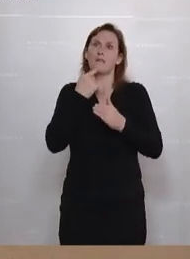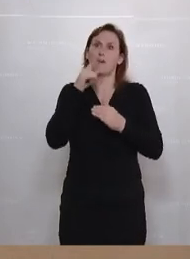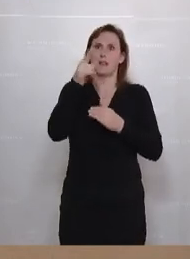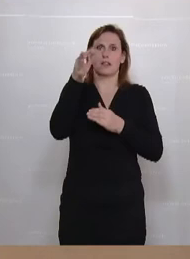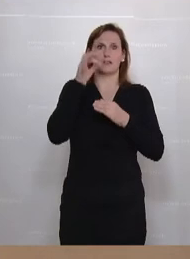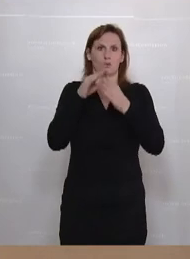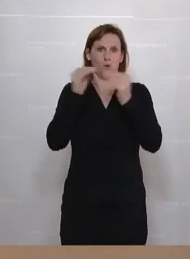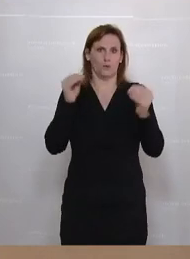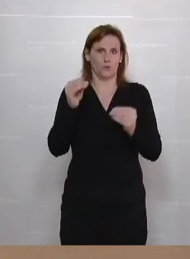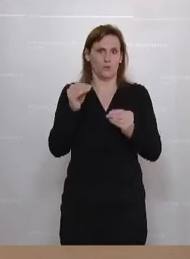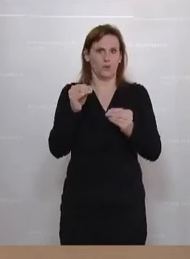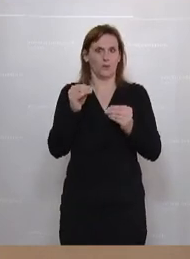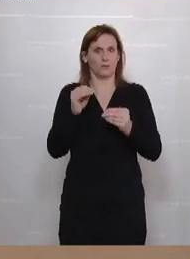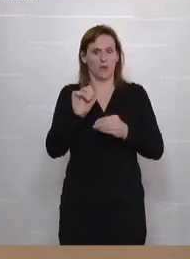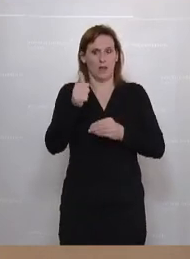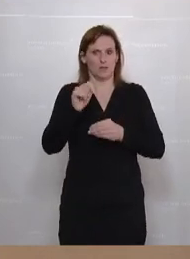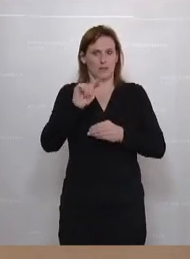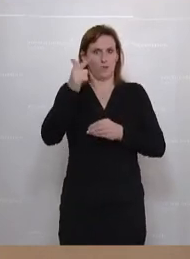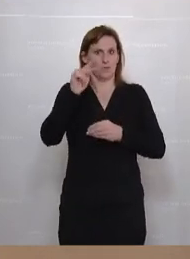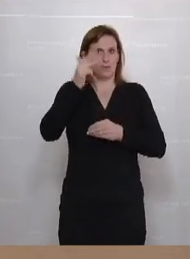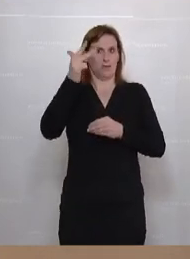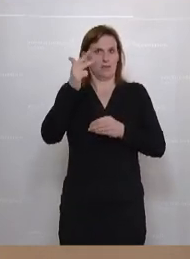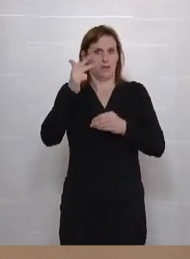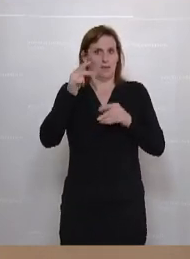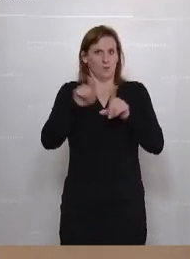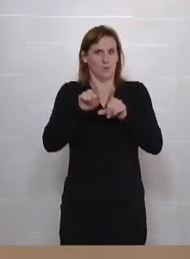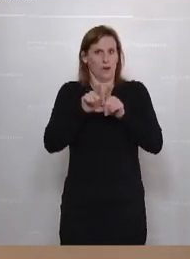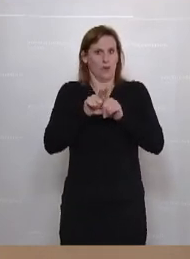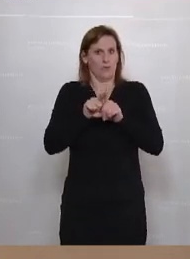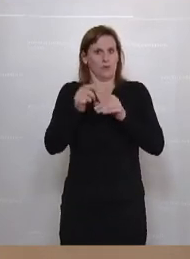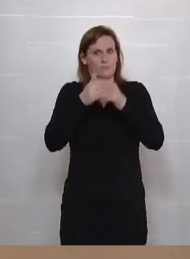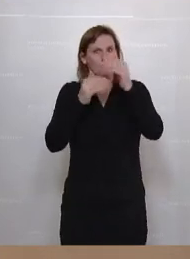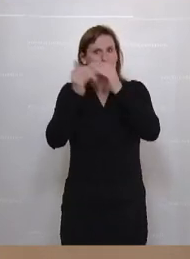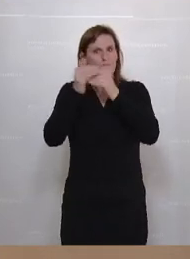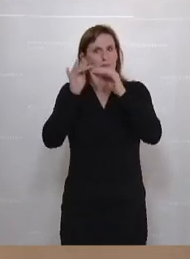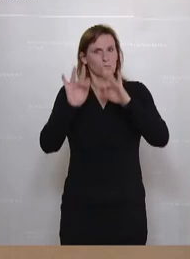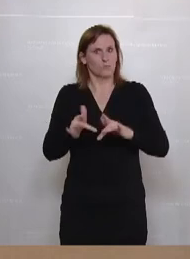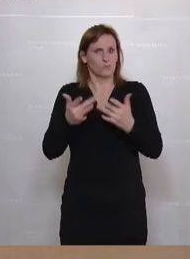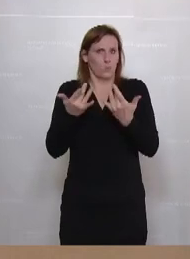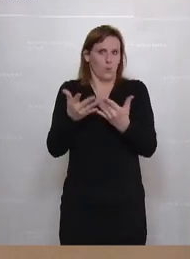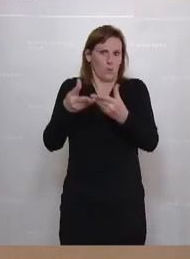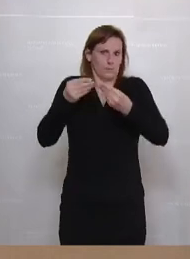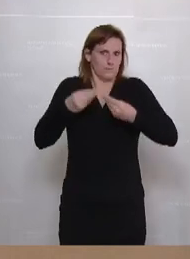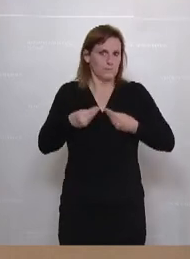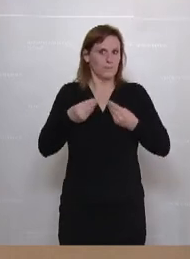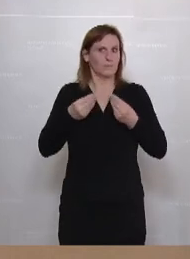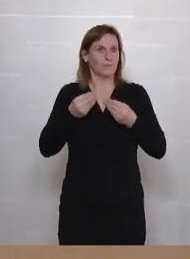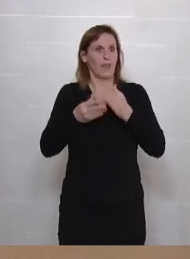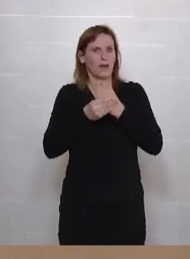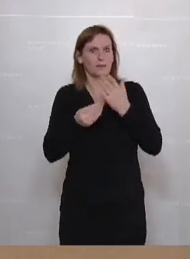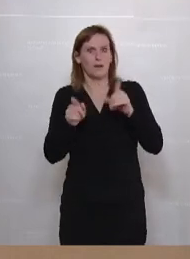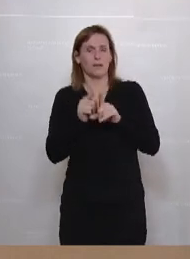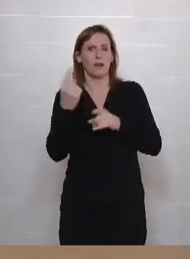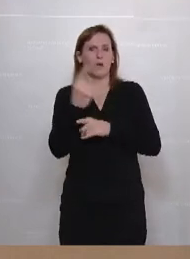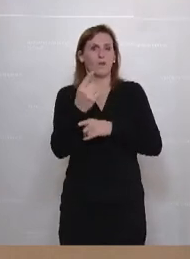ich sehr gut finde, dass die Kommission das so vorlegt. Und wir müssen einfach zur Kenntnis nehmen, und wir werden das jetzt sehen, und die Experten warnen ja auch, dass